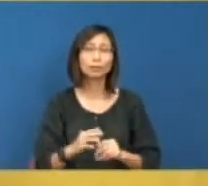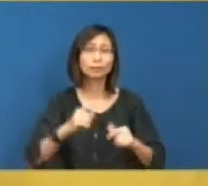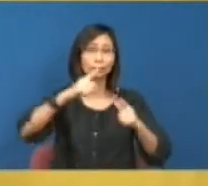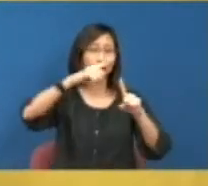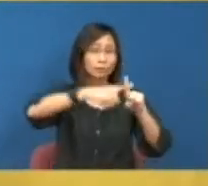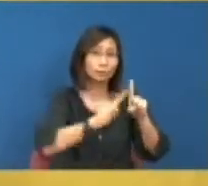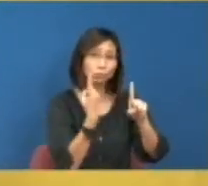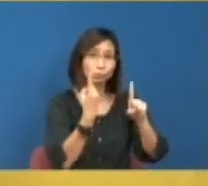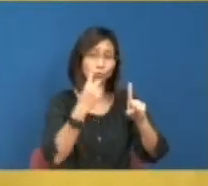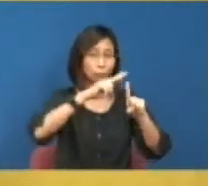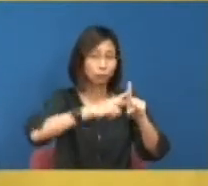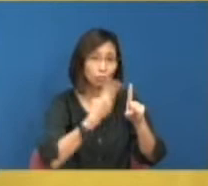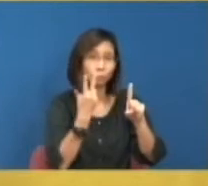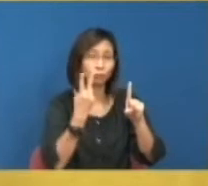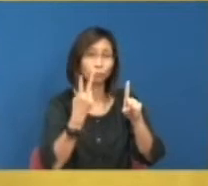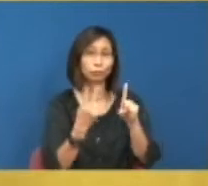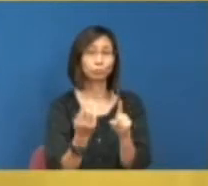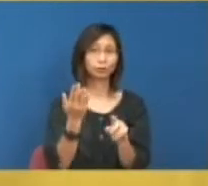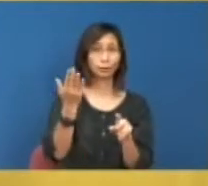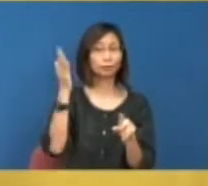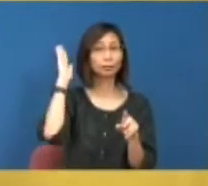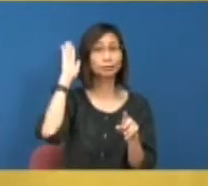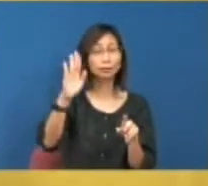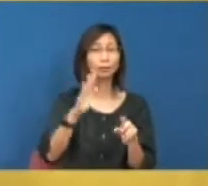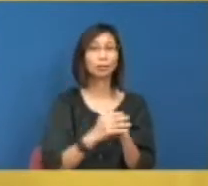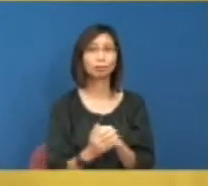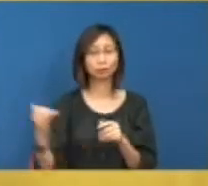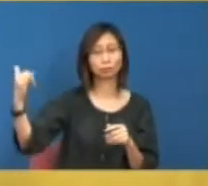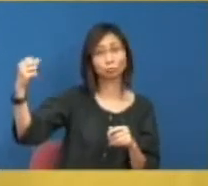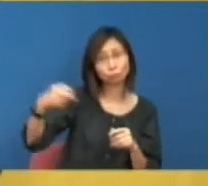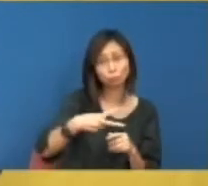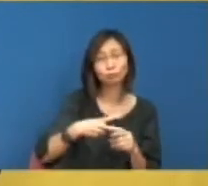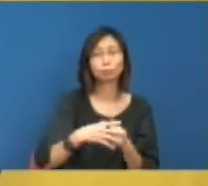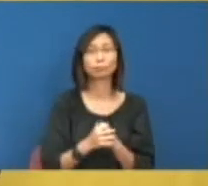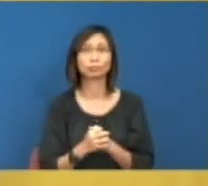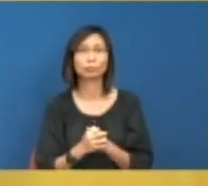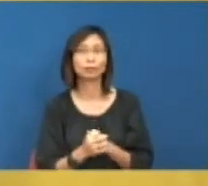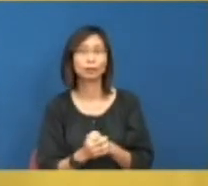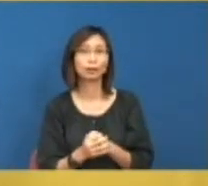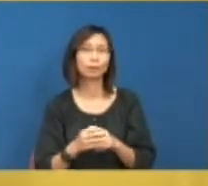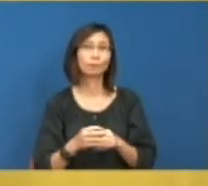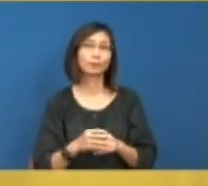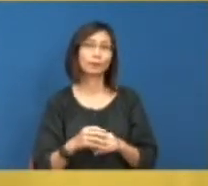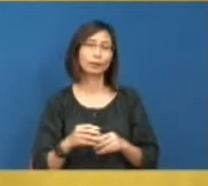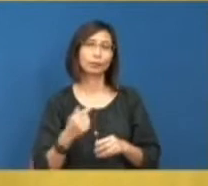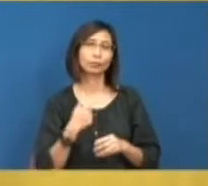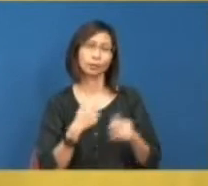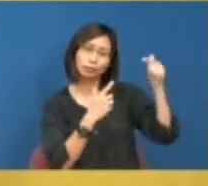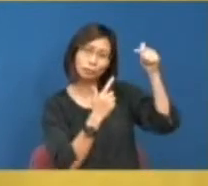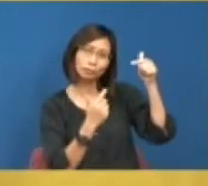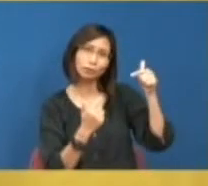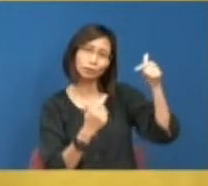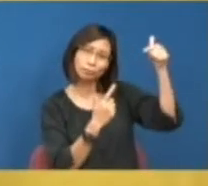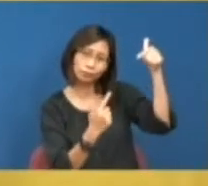一定可能都會夾硬通過。夾硬通過嘅時候，我哋號召群眾出嚟做乜嘢咧？我哋有乜持續抗爭嘅方法